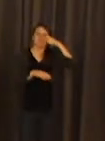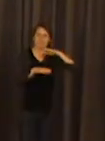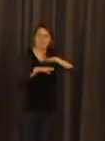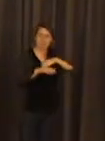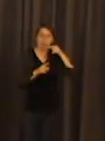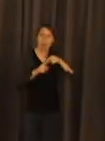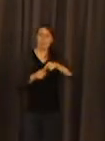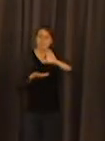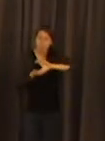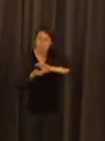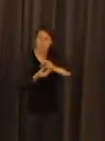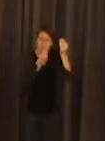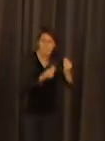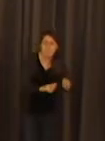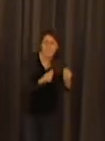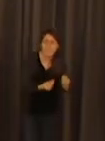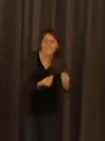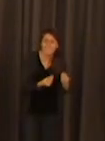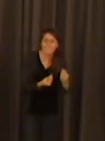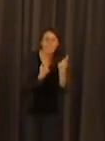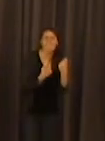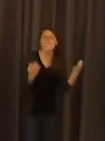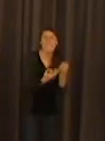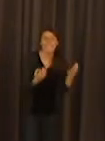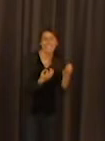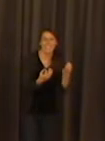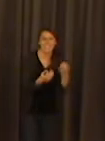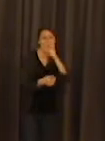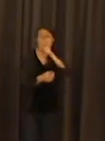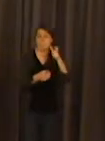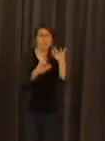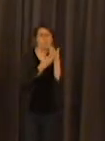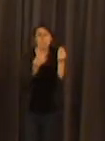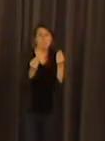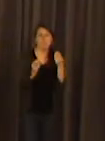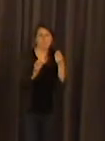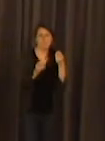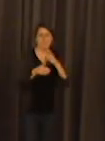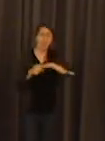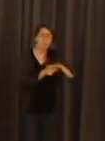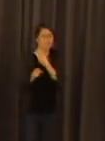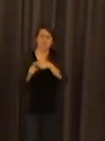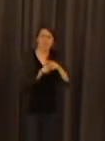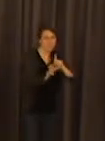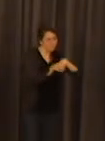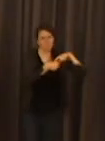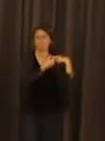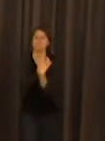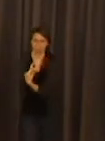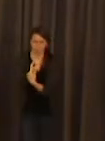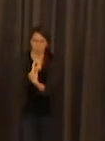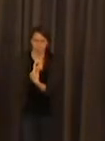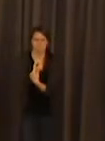aquest surti bé cal la participació de moltíssima gent en molts nivells diferents. I jo crec que